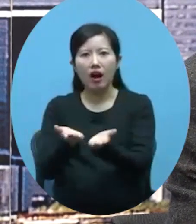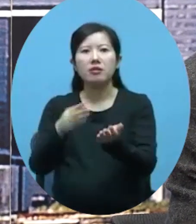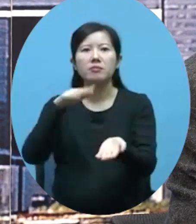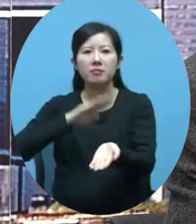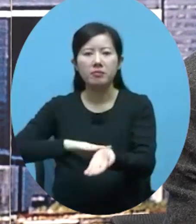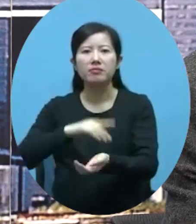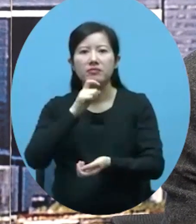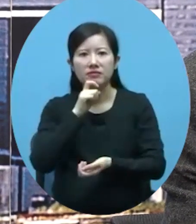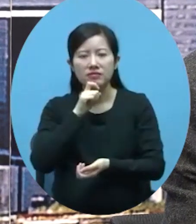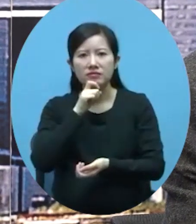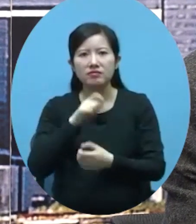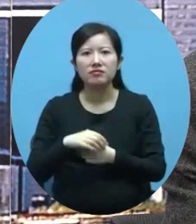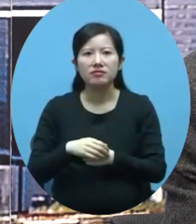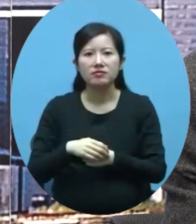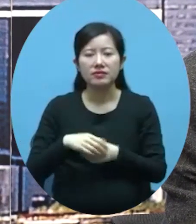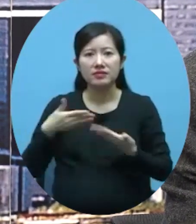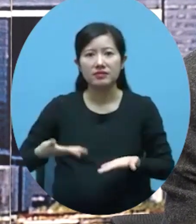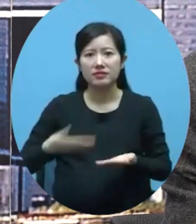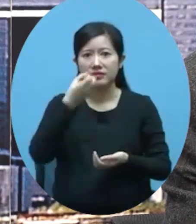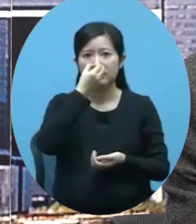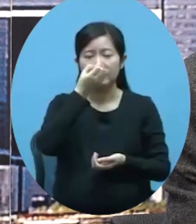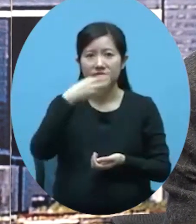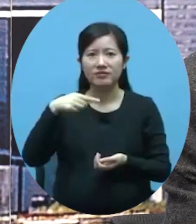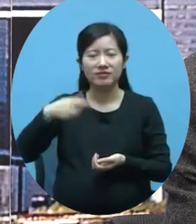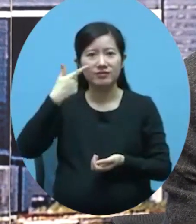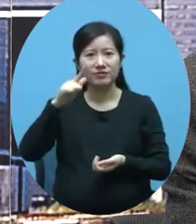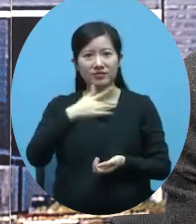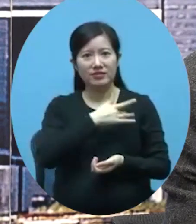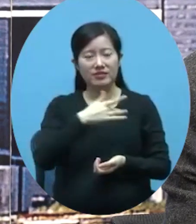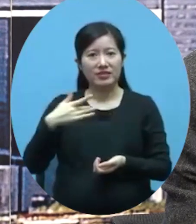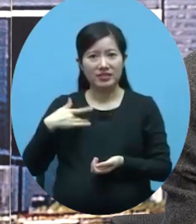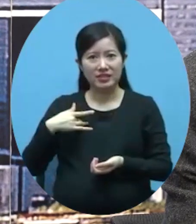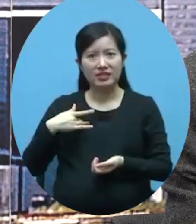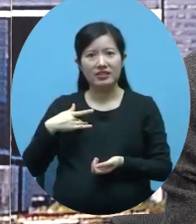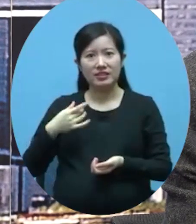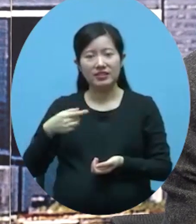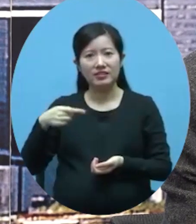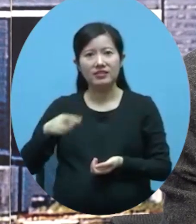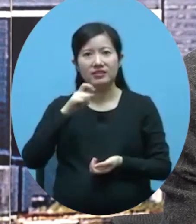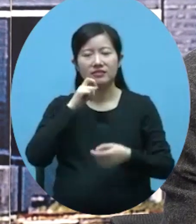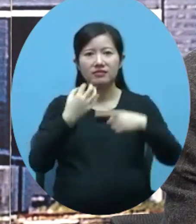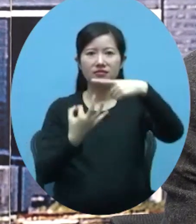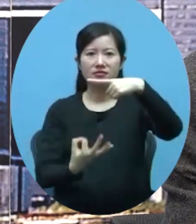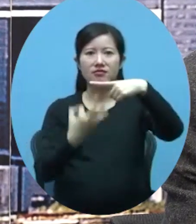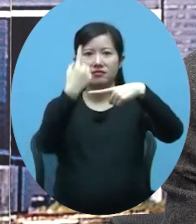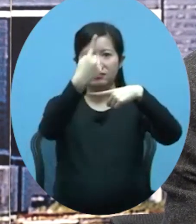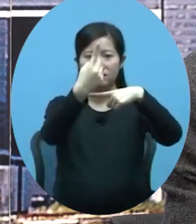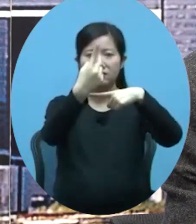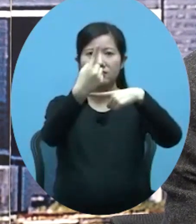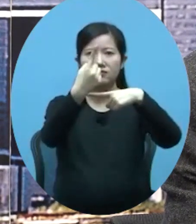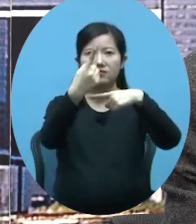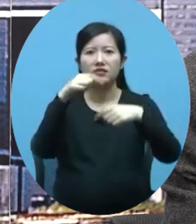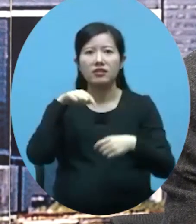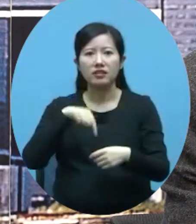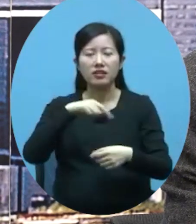换句话说即是现在本港确诊的新型冠状病毒个案大约三分之一是透过